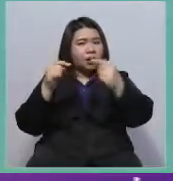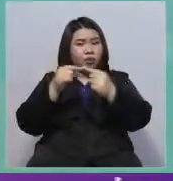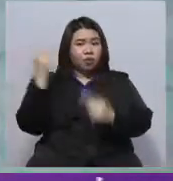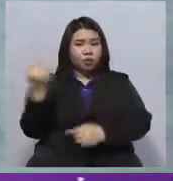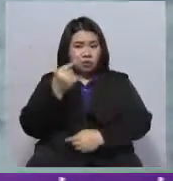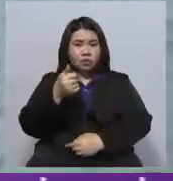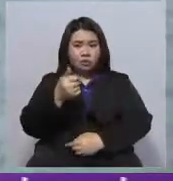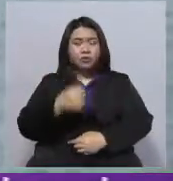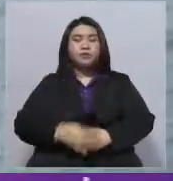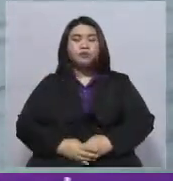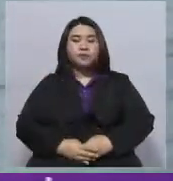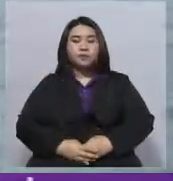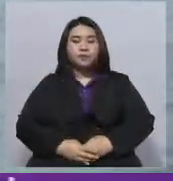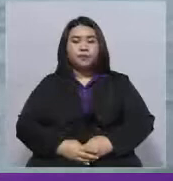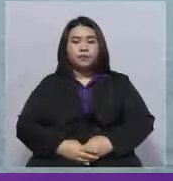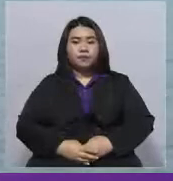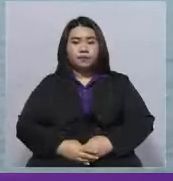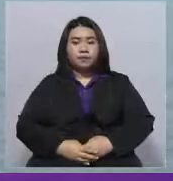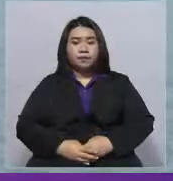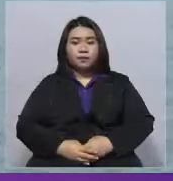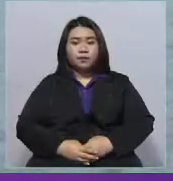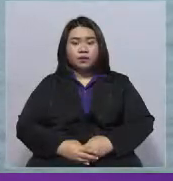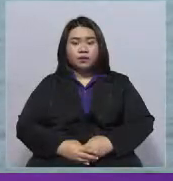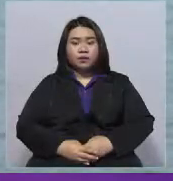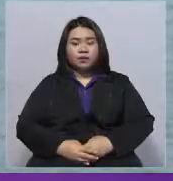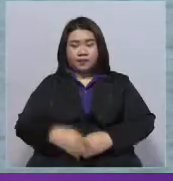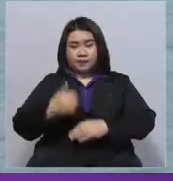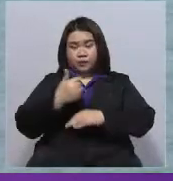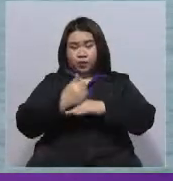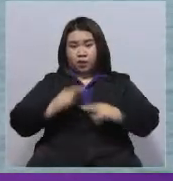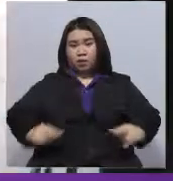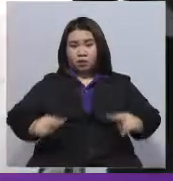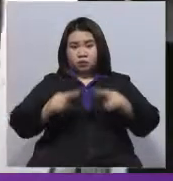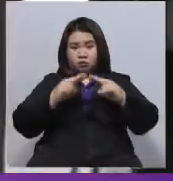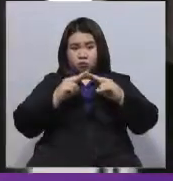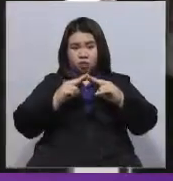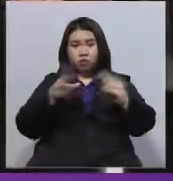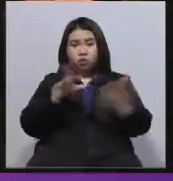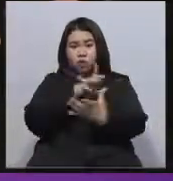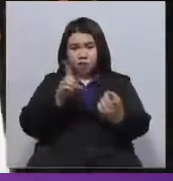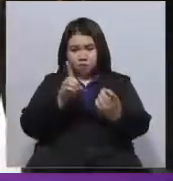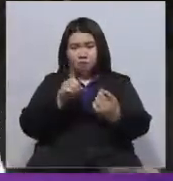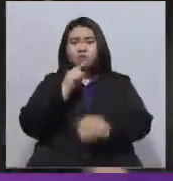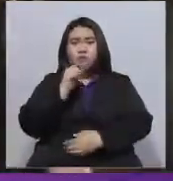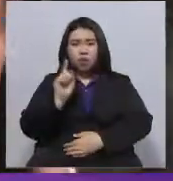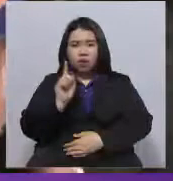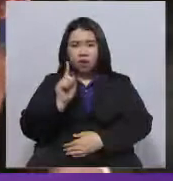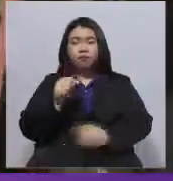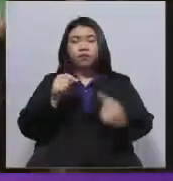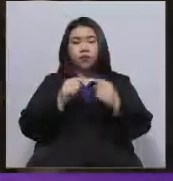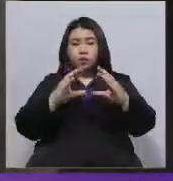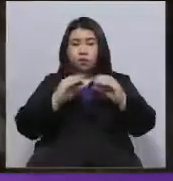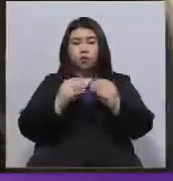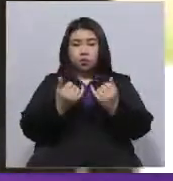ที่ยวด้านนายวีระโรจน์พจนรัฐรัฐมนตรีว่าการกระทรวงวัฒนธรรมนะคะกล่าวว่าการประชุม